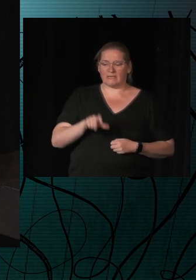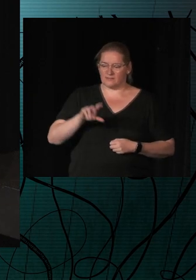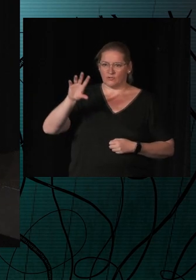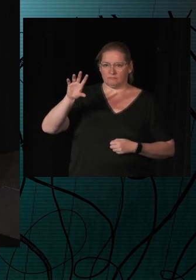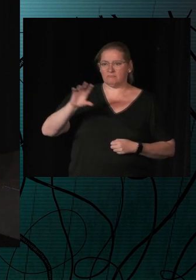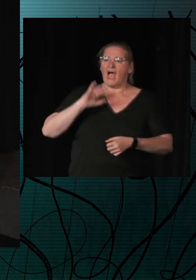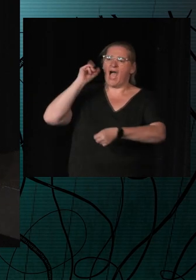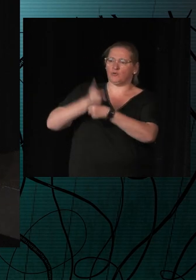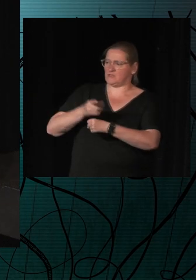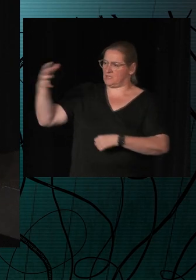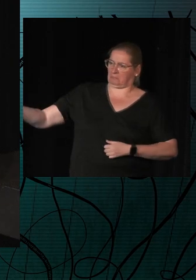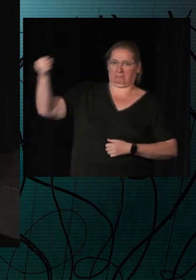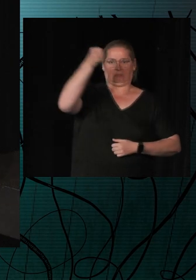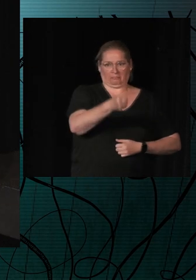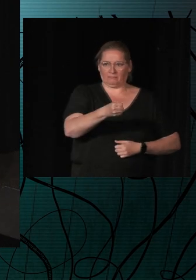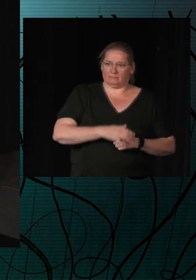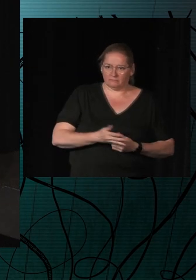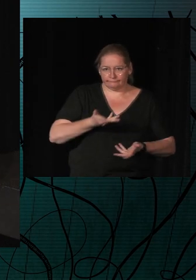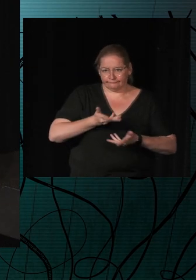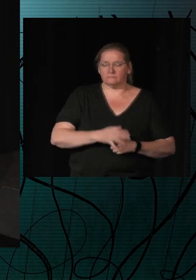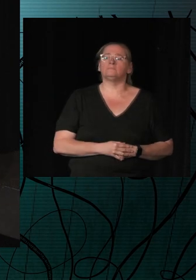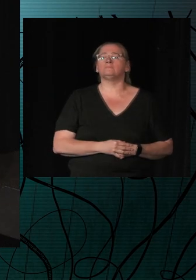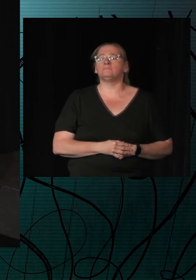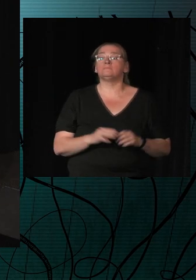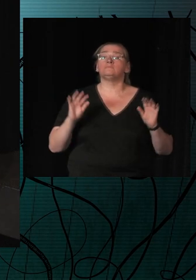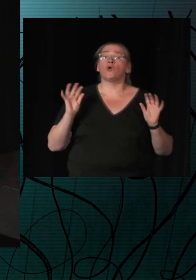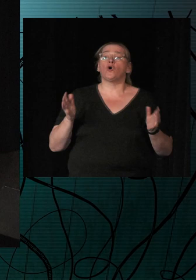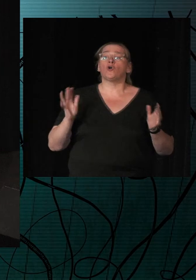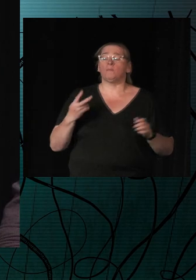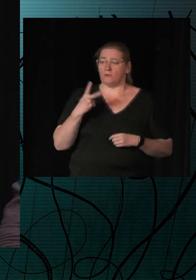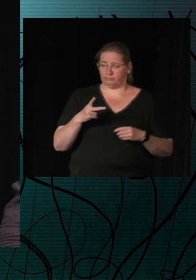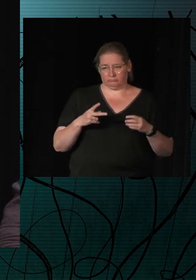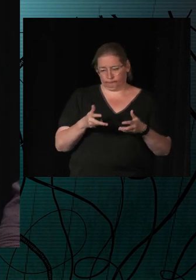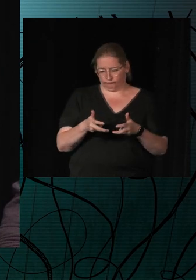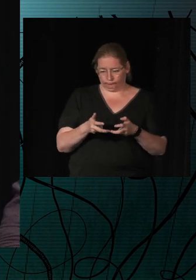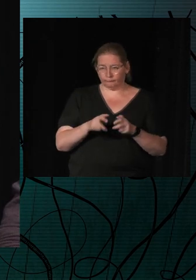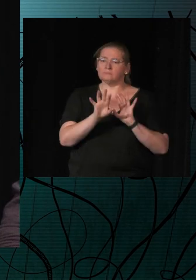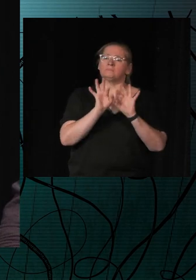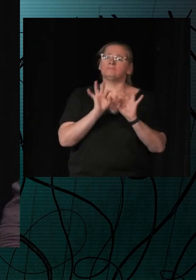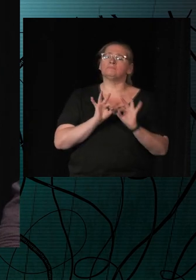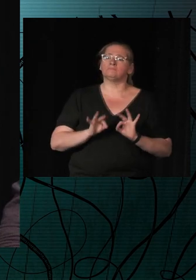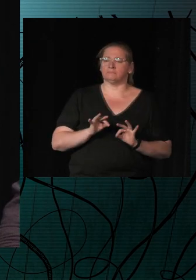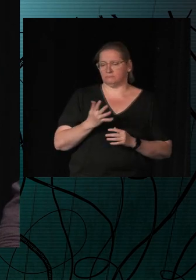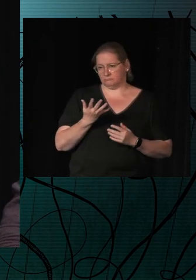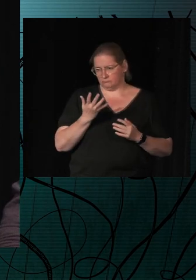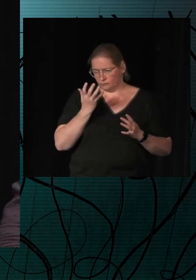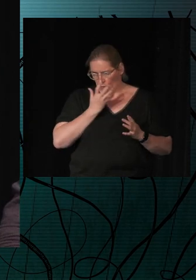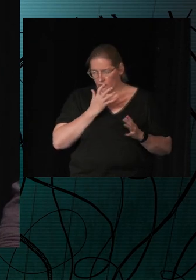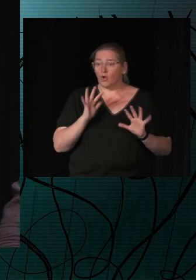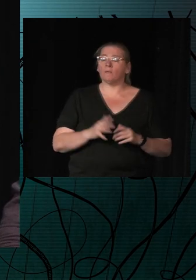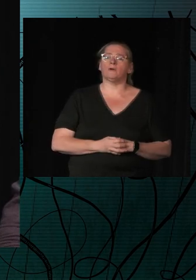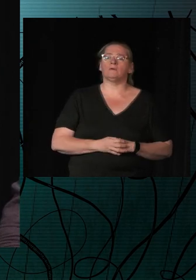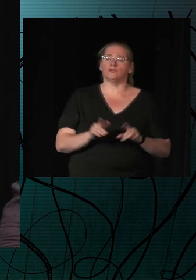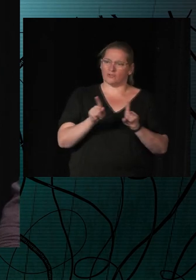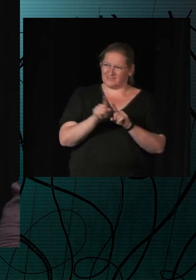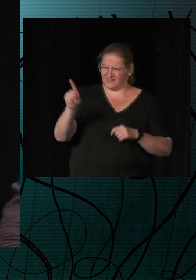à fait donc deux questions en une la première c'est comment tu sélectionnes tes jeux d'horreur ou au climat horfique et deux pourquoi